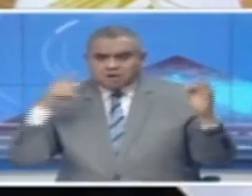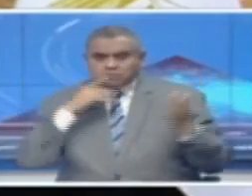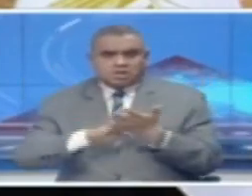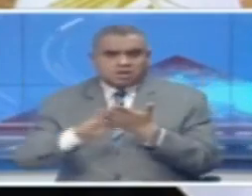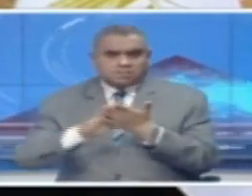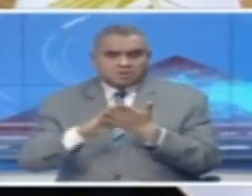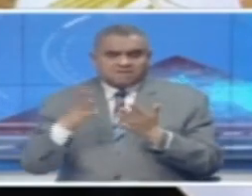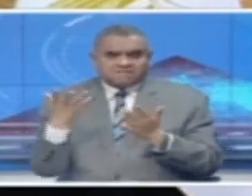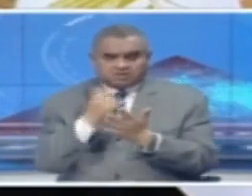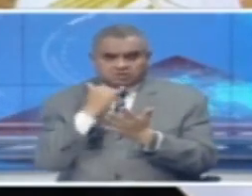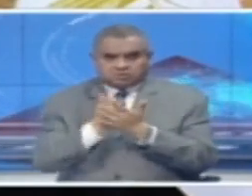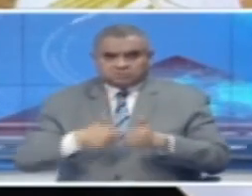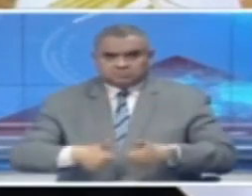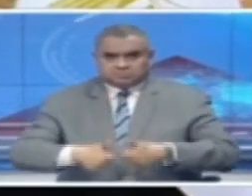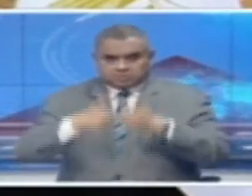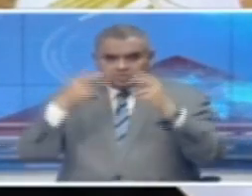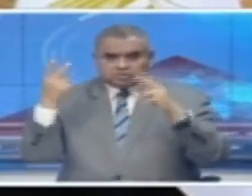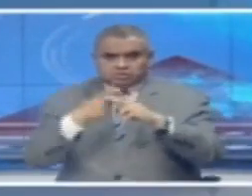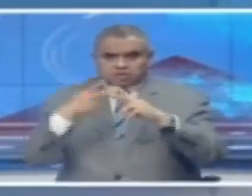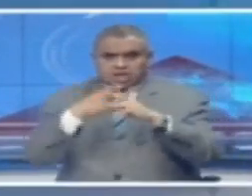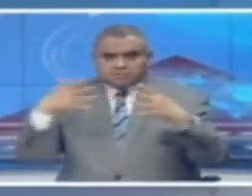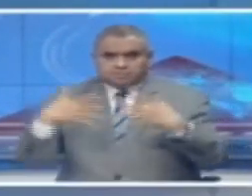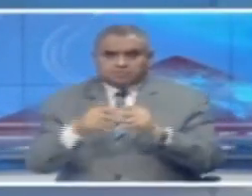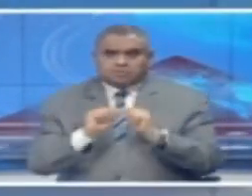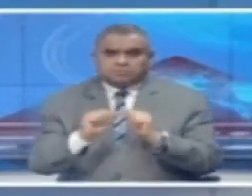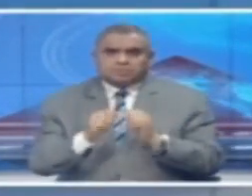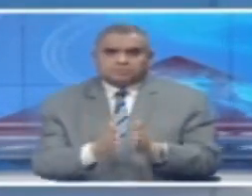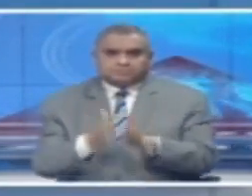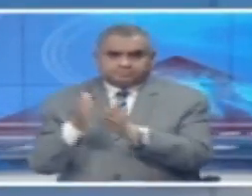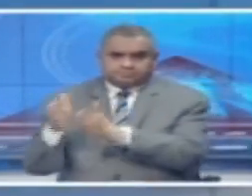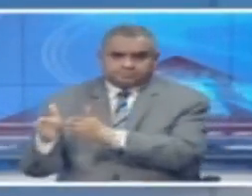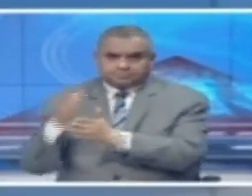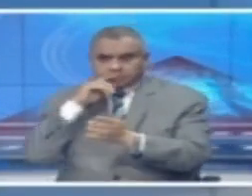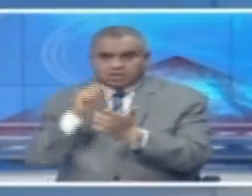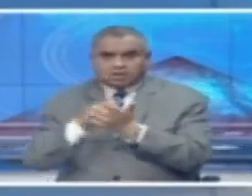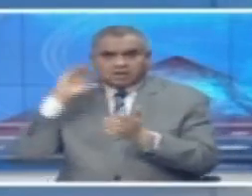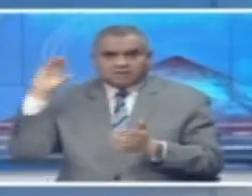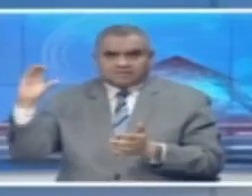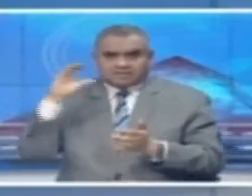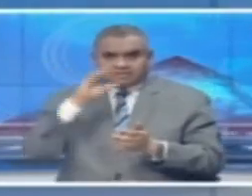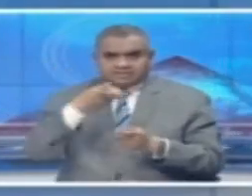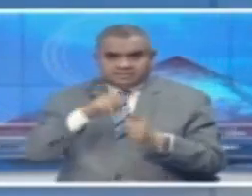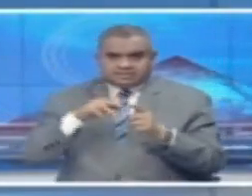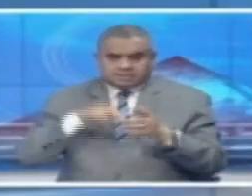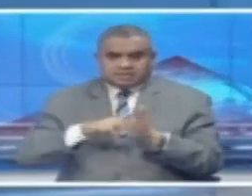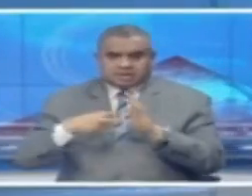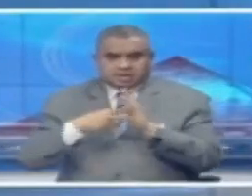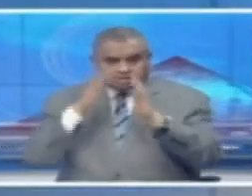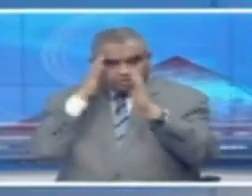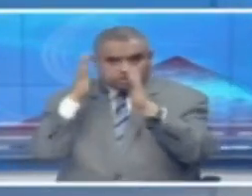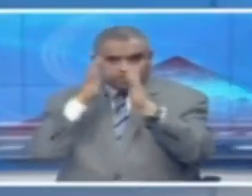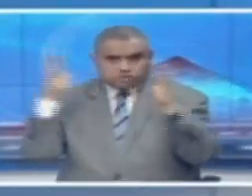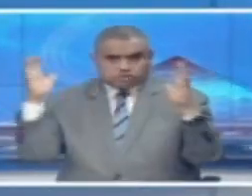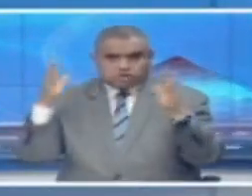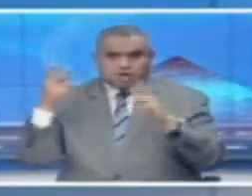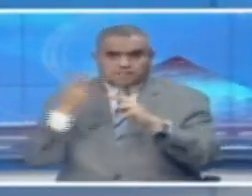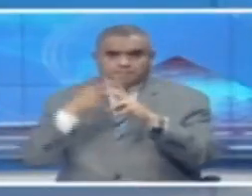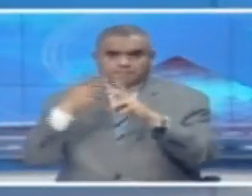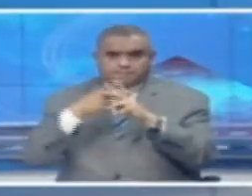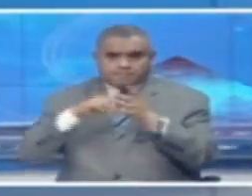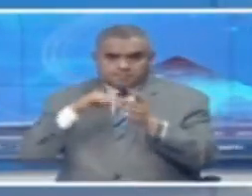لفظها هذا الشعب العريق. كما أكد الرئيس عبد الفتاح السيسي أن وعي الشعب